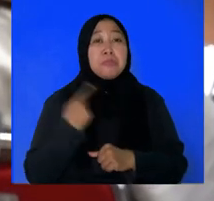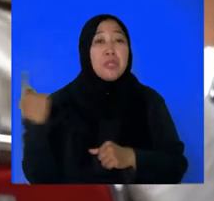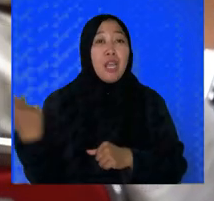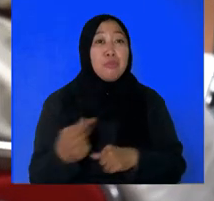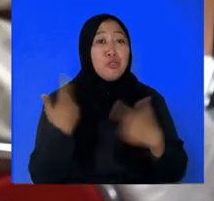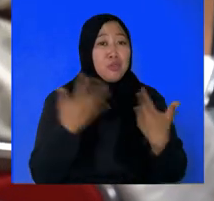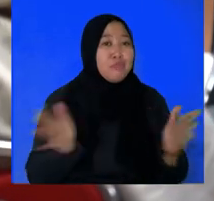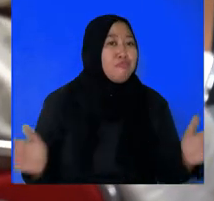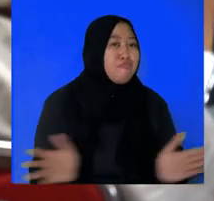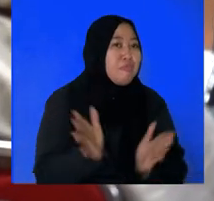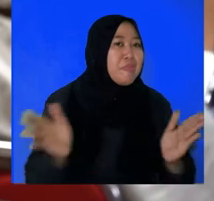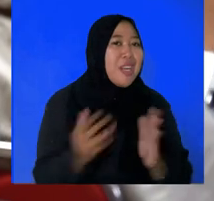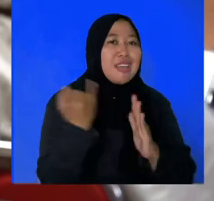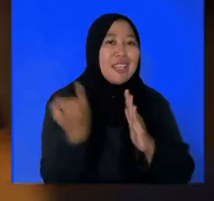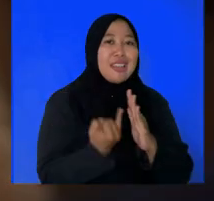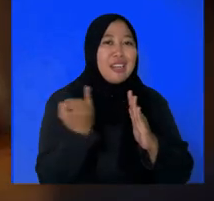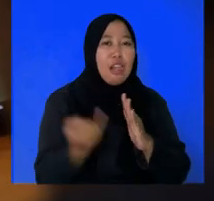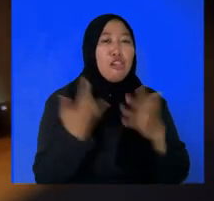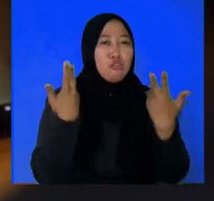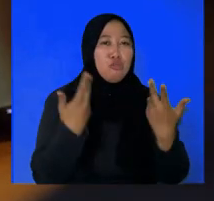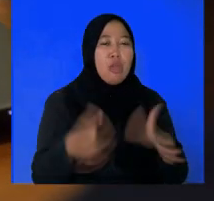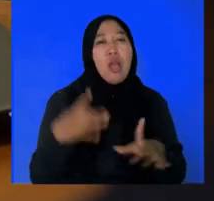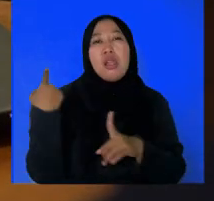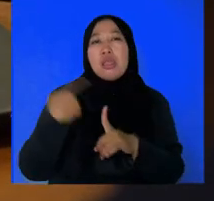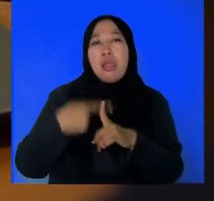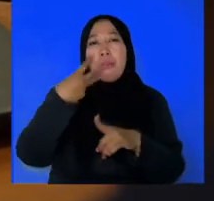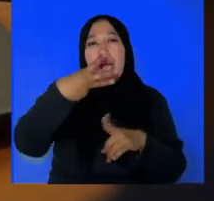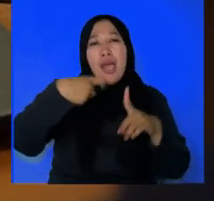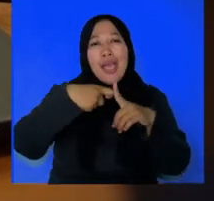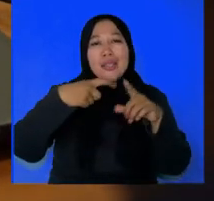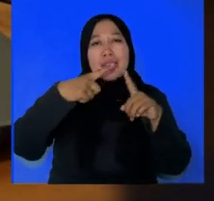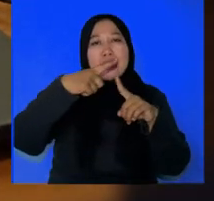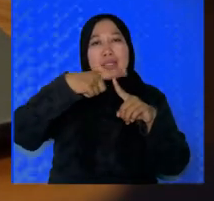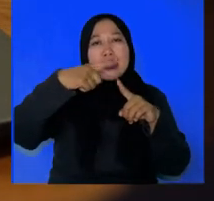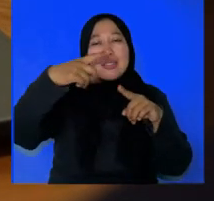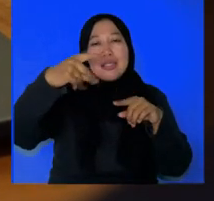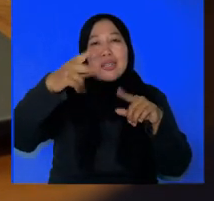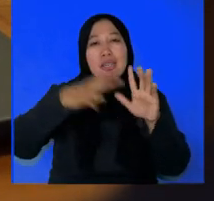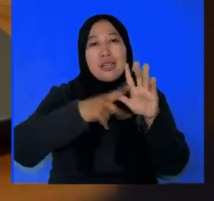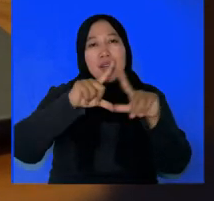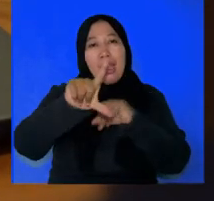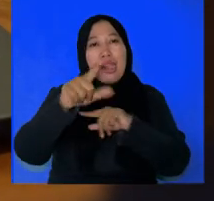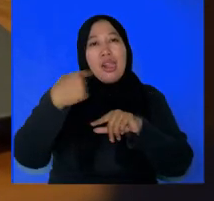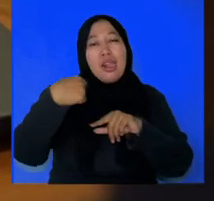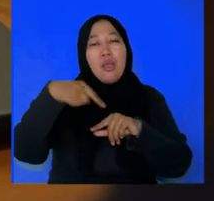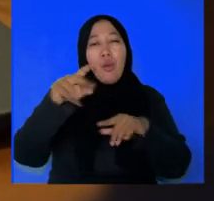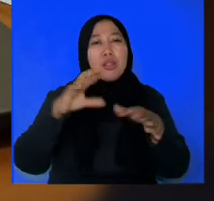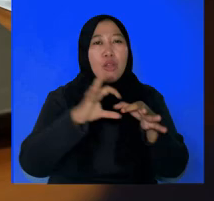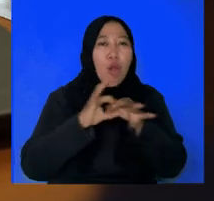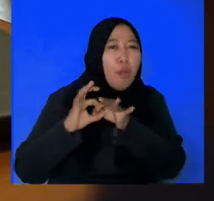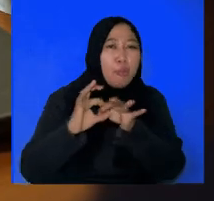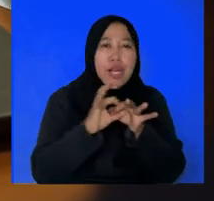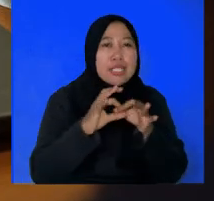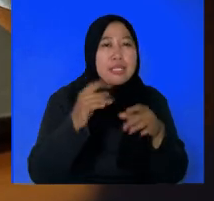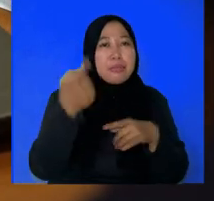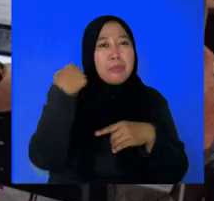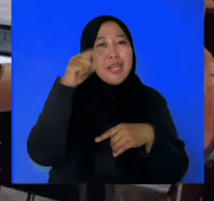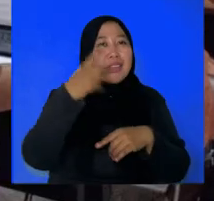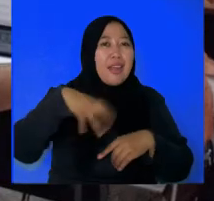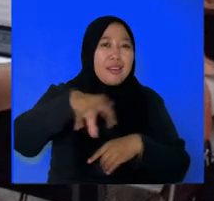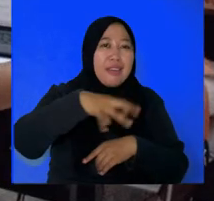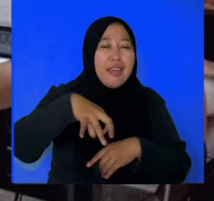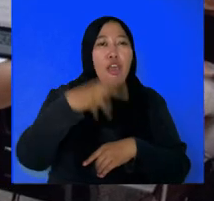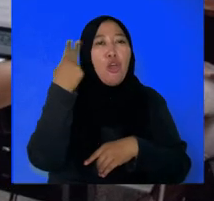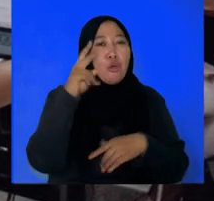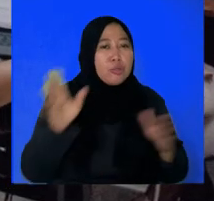hanya melakukan pembinaan di sisi internal, tetapi juga pada sisi eksternal dengan berkolaborasi dengan pemerintah daerah